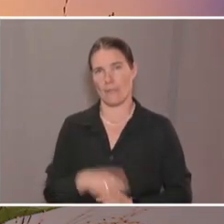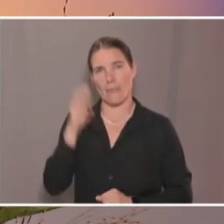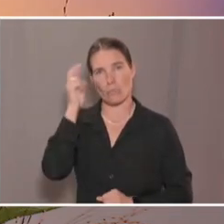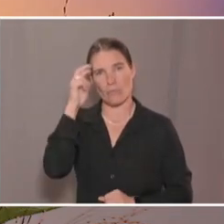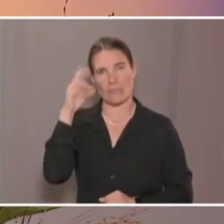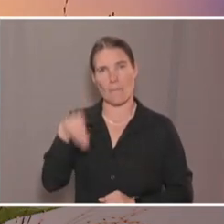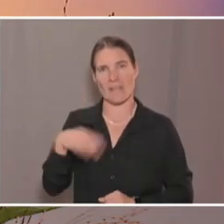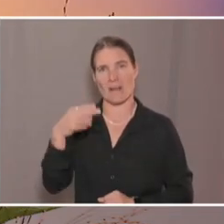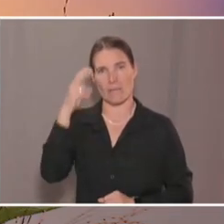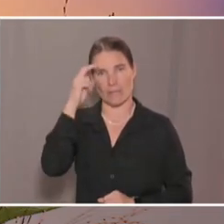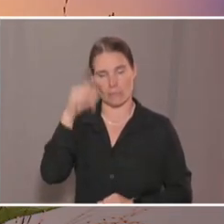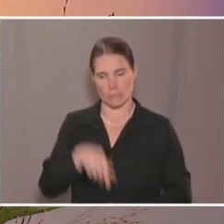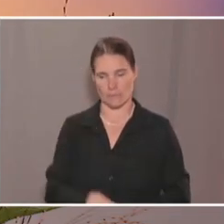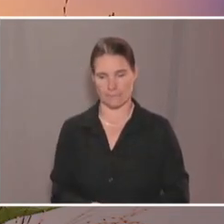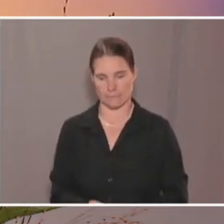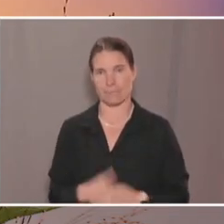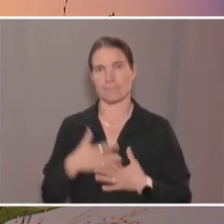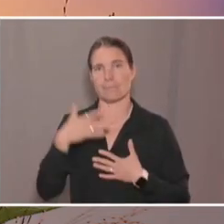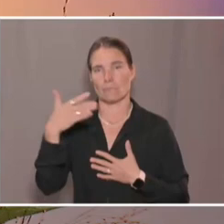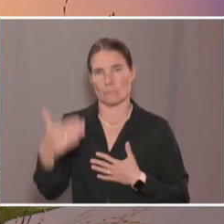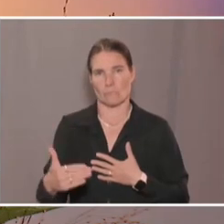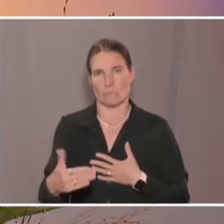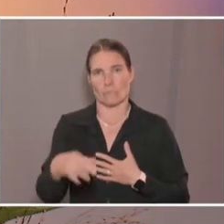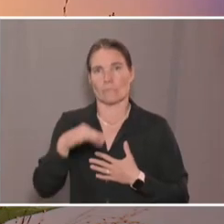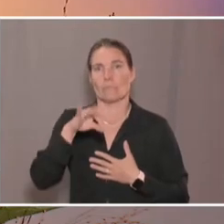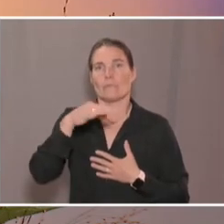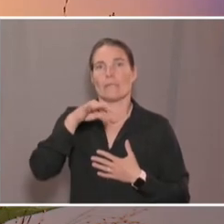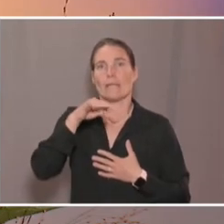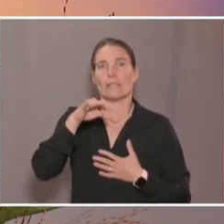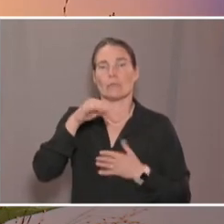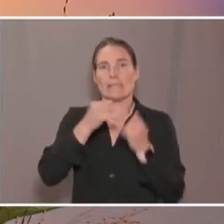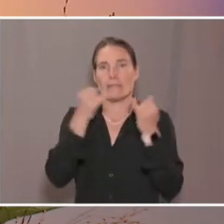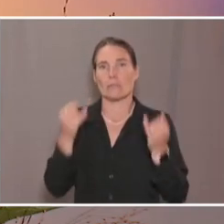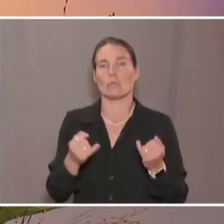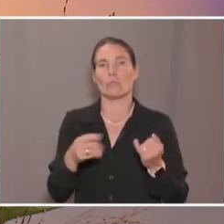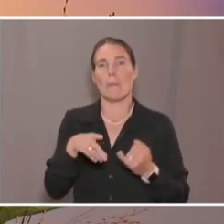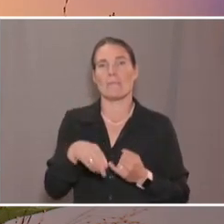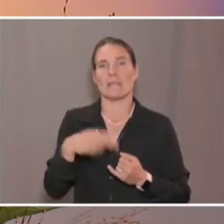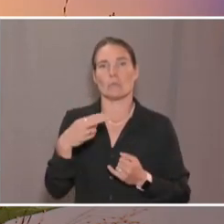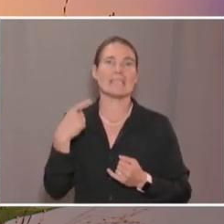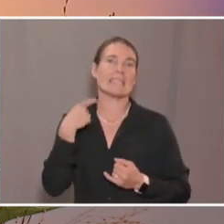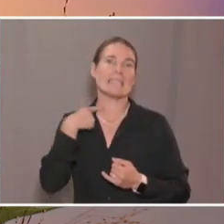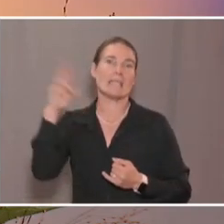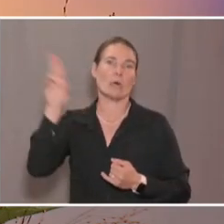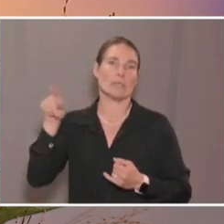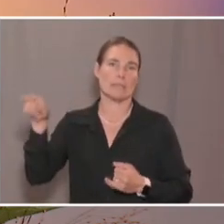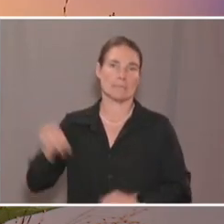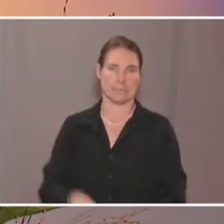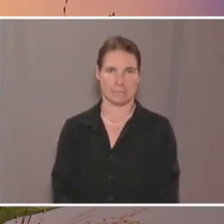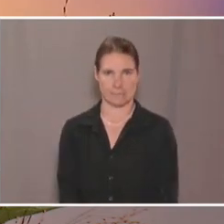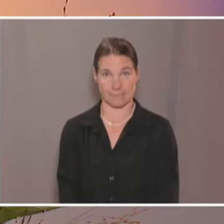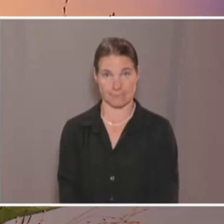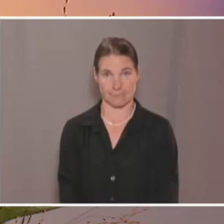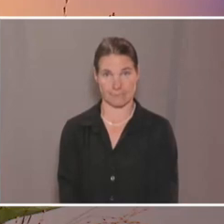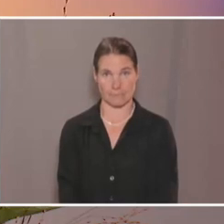PH Flensburg und anschließend Direktor des Instituts für Pädagogik an der Kieler Universität.